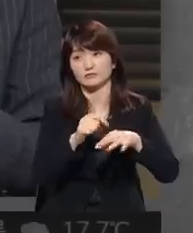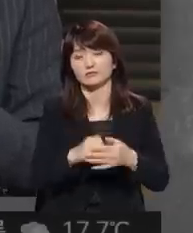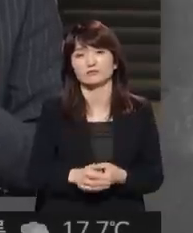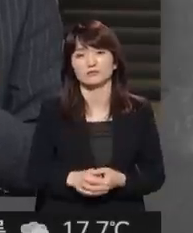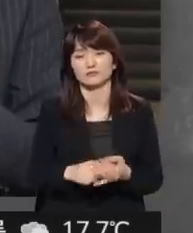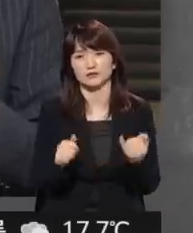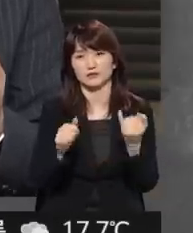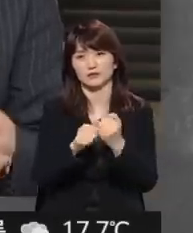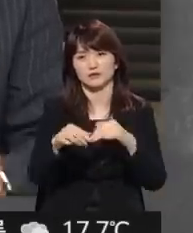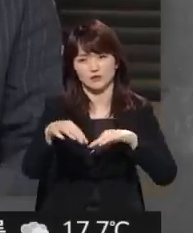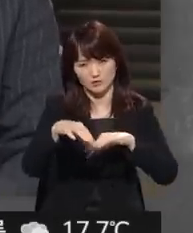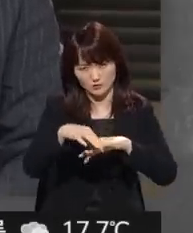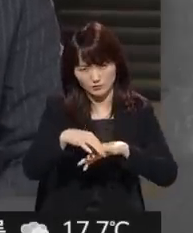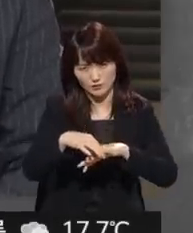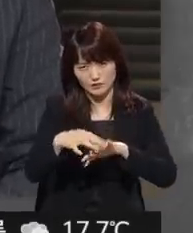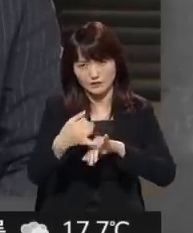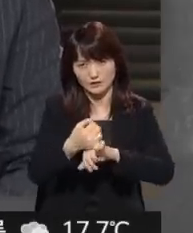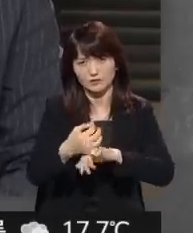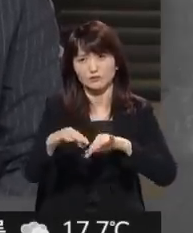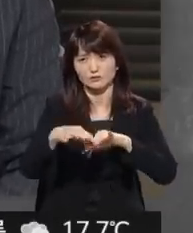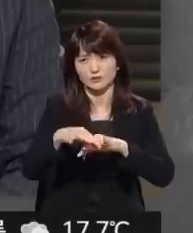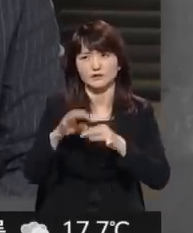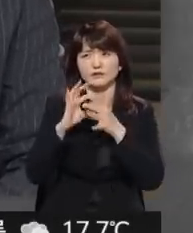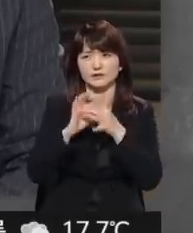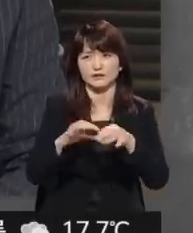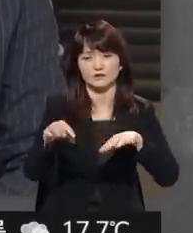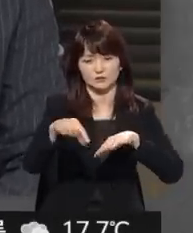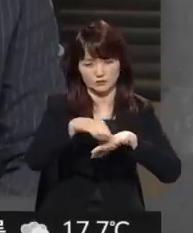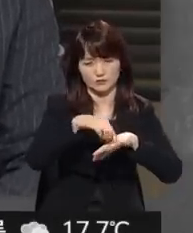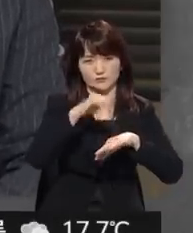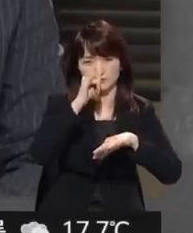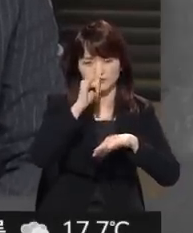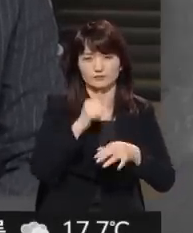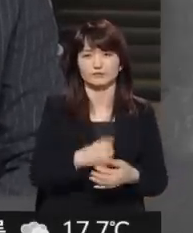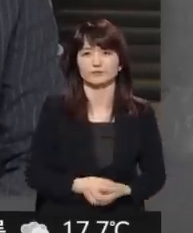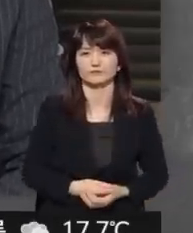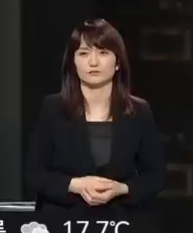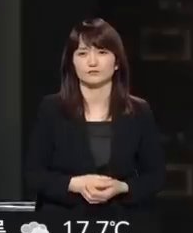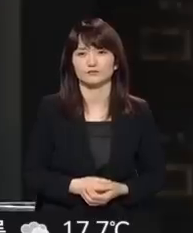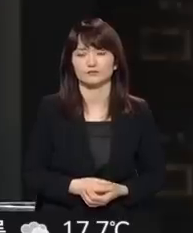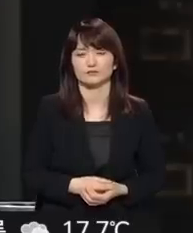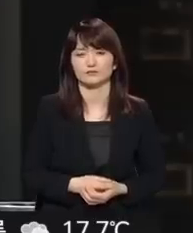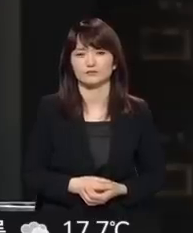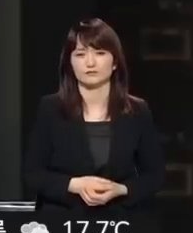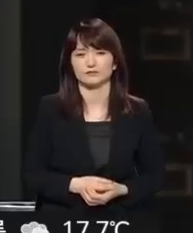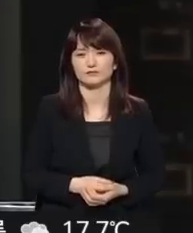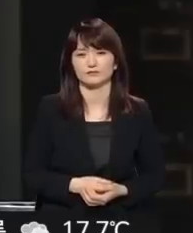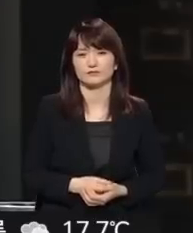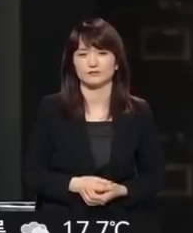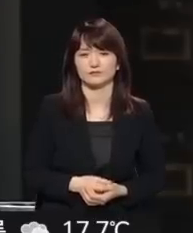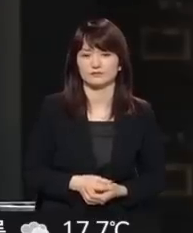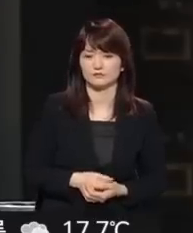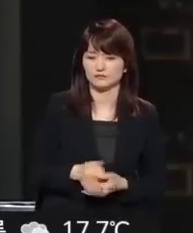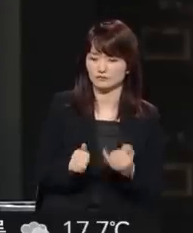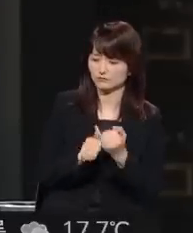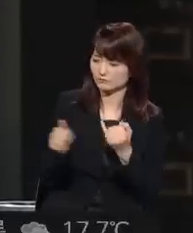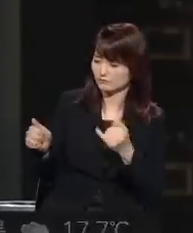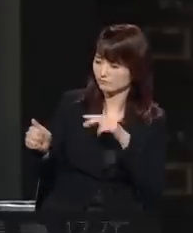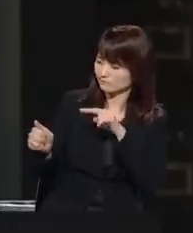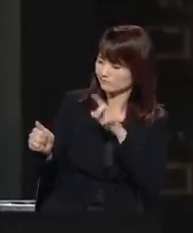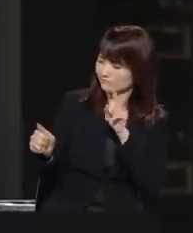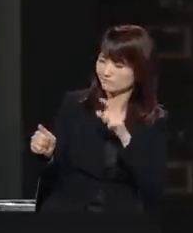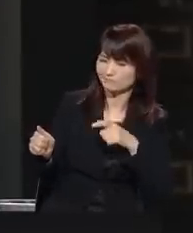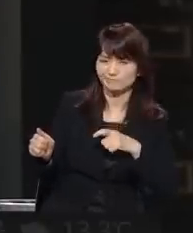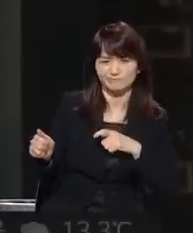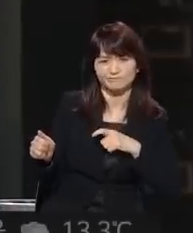뭐 결혼반지 약혼반지 이런 거는 쭉 차고 있는 경우들도 많더라고요 자 그렇게 차고 있는 건 줄 알았는데 뭔가 좀 찜찜함이 있었던 거